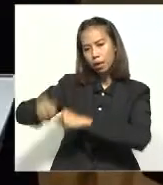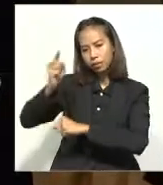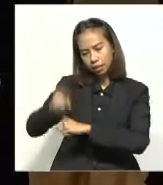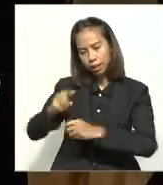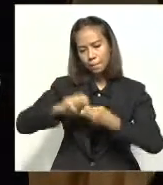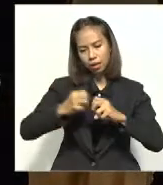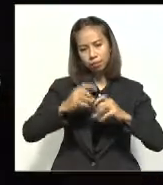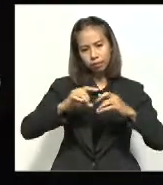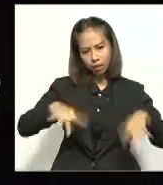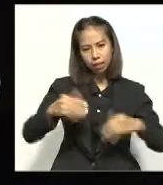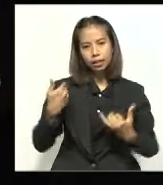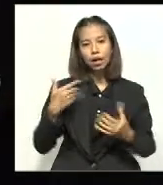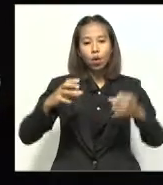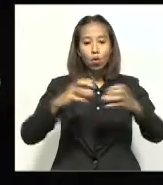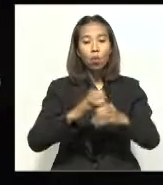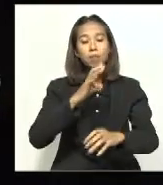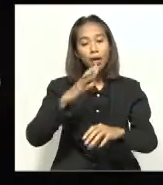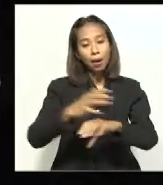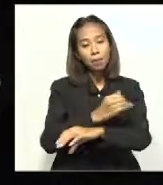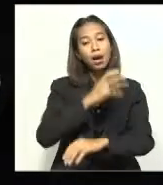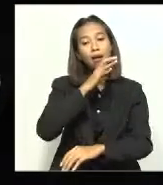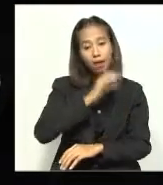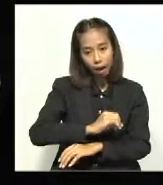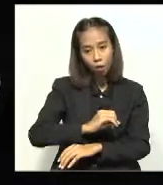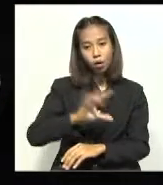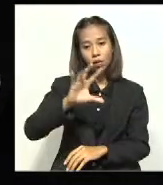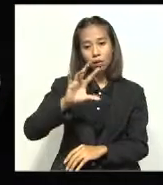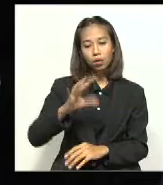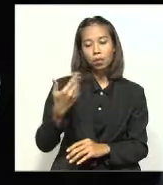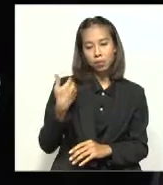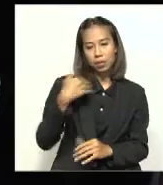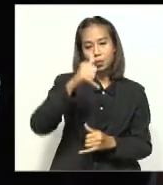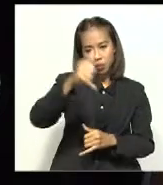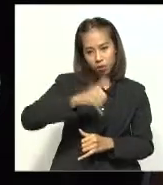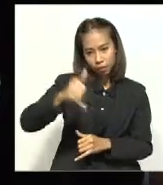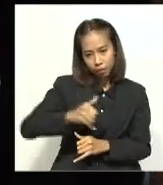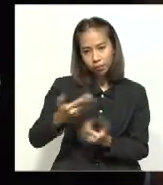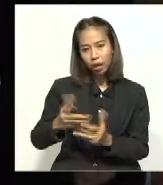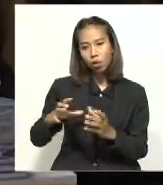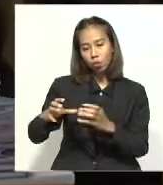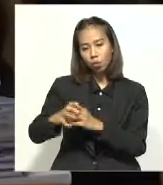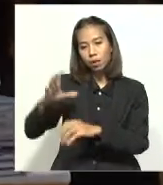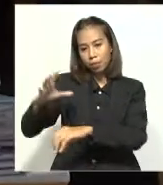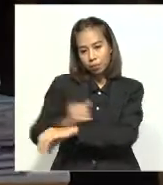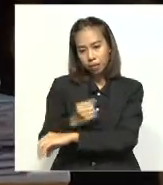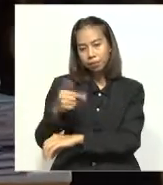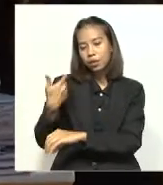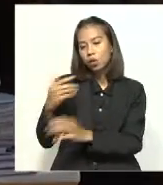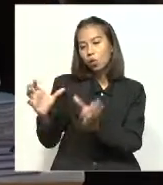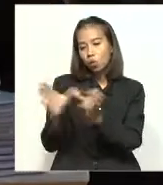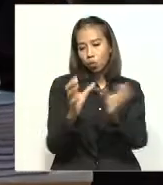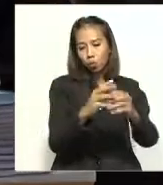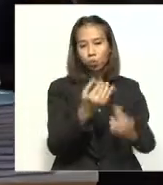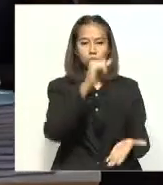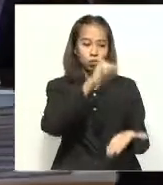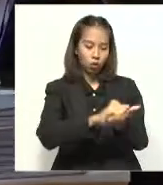องเดิมตอบรับเข้าร่วม59พรรคจาก73พรรคกลุ่มการเมือง84กลุ่มจาก119กลุ่มที่ยื่นขอจด